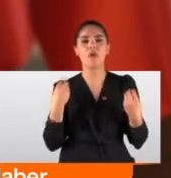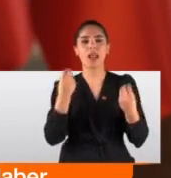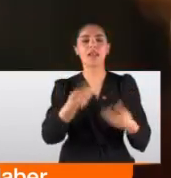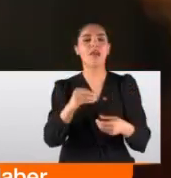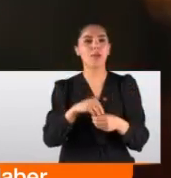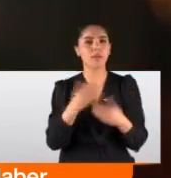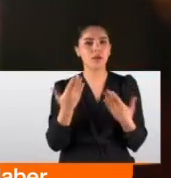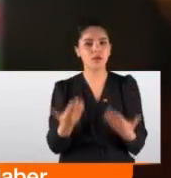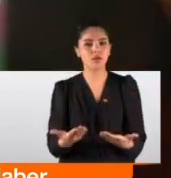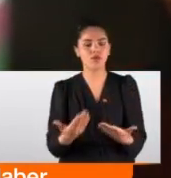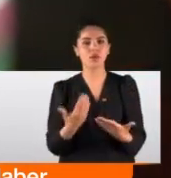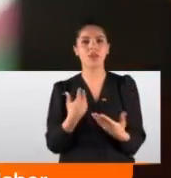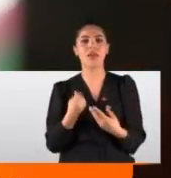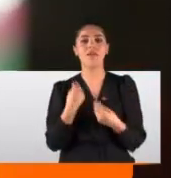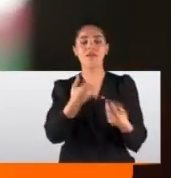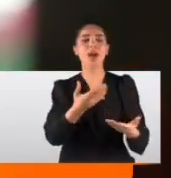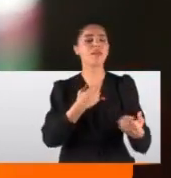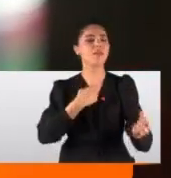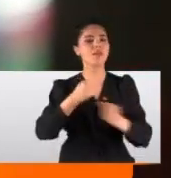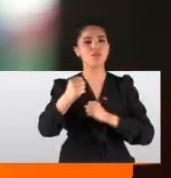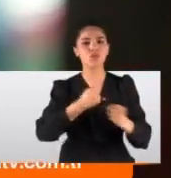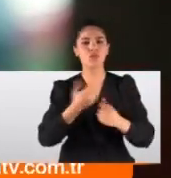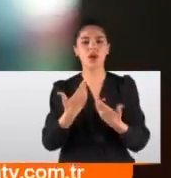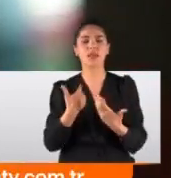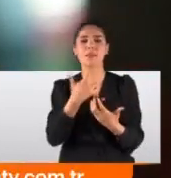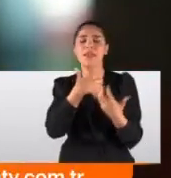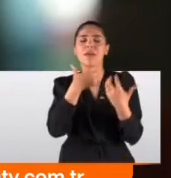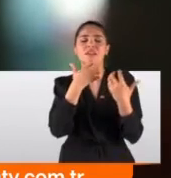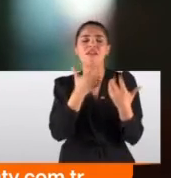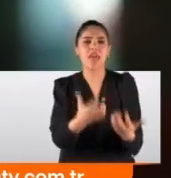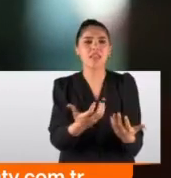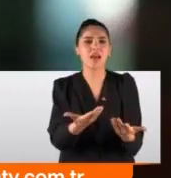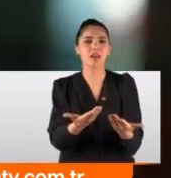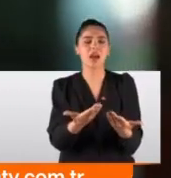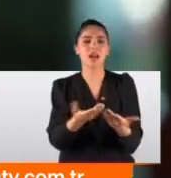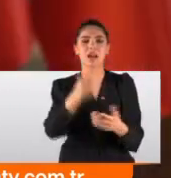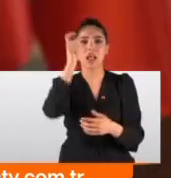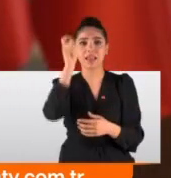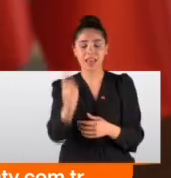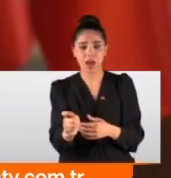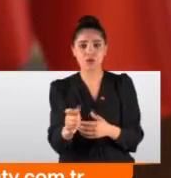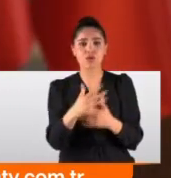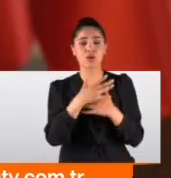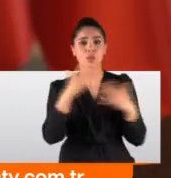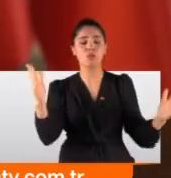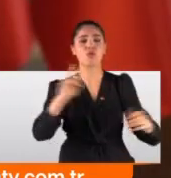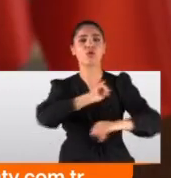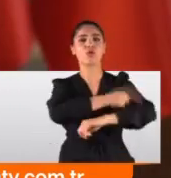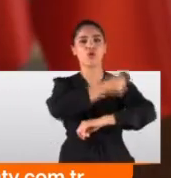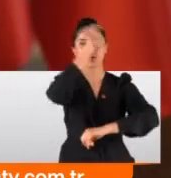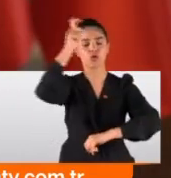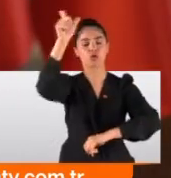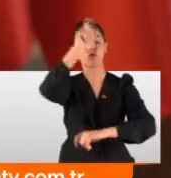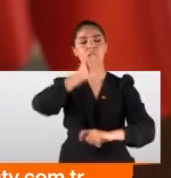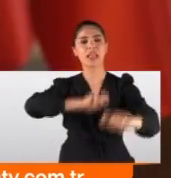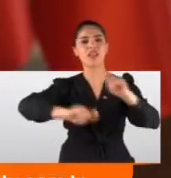için gösterdiğimiz gayretler ve yaptığımız fedakarlıklar esasen büyük ve güçlü Türkiye'nin